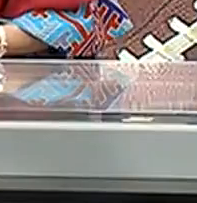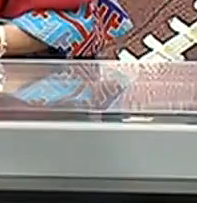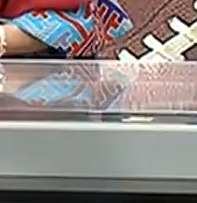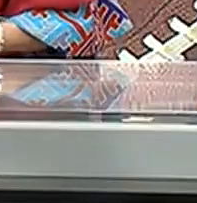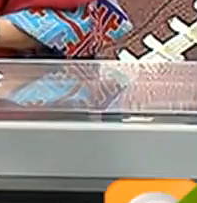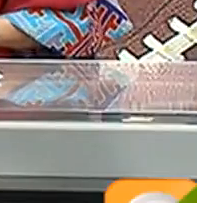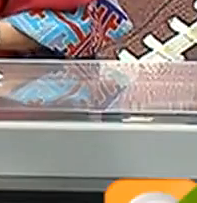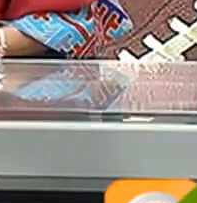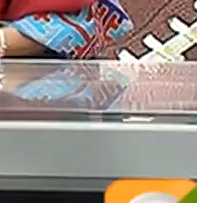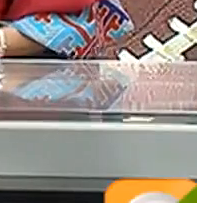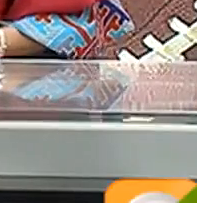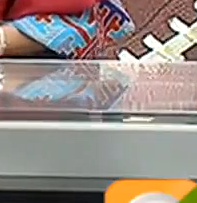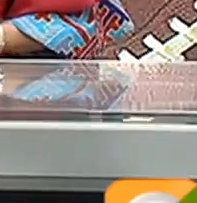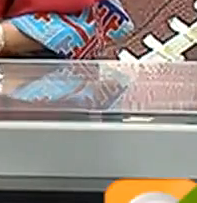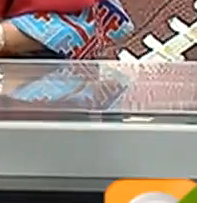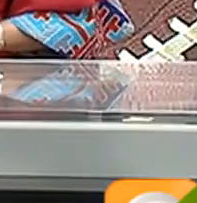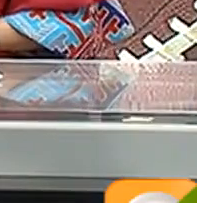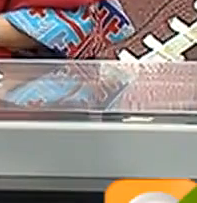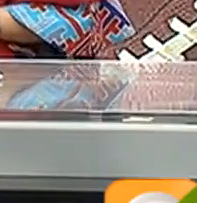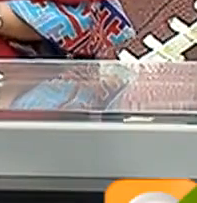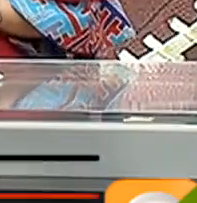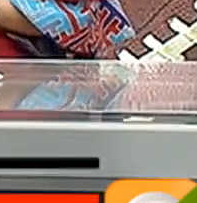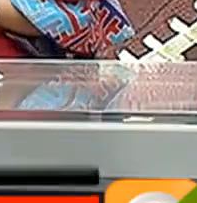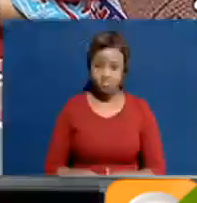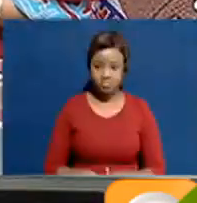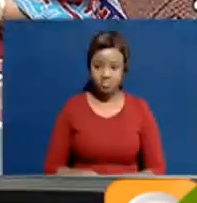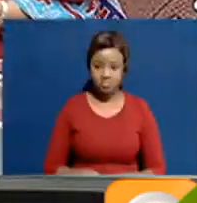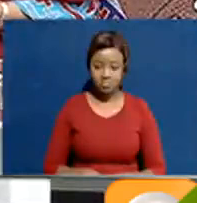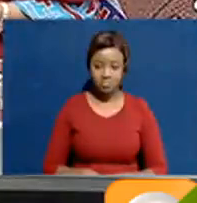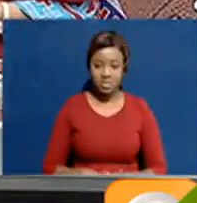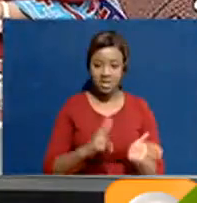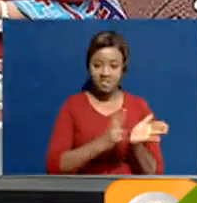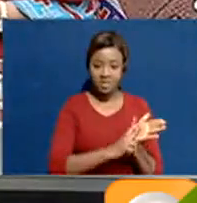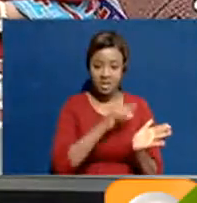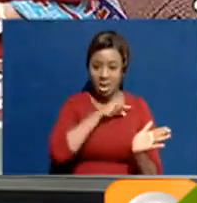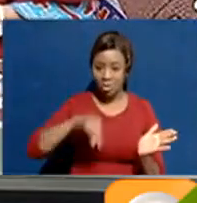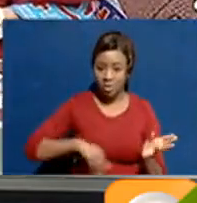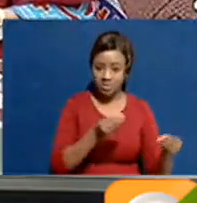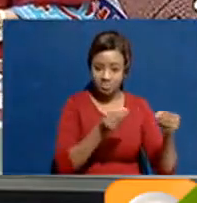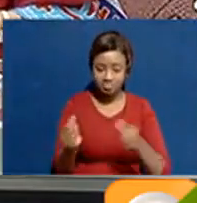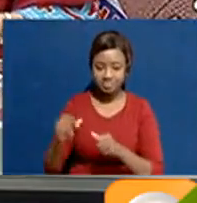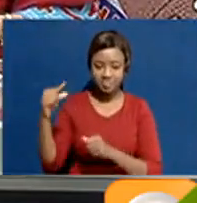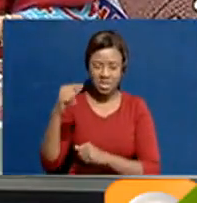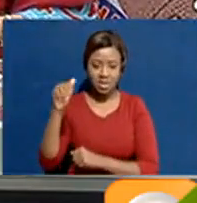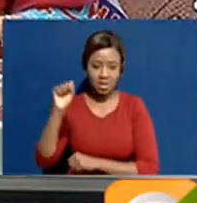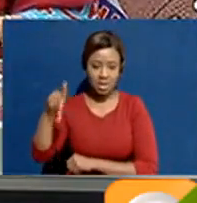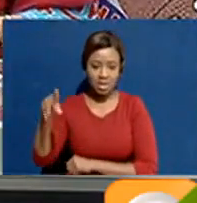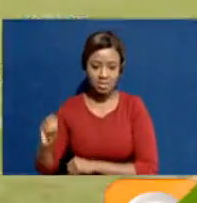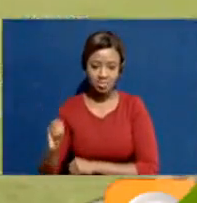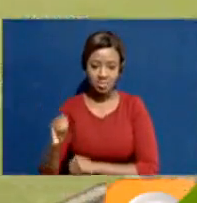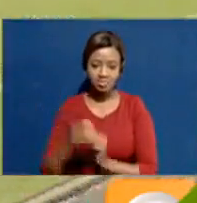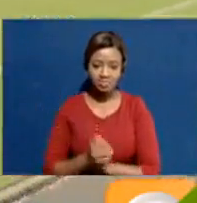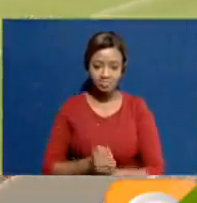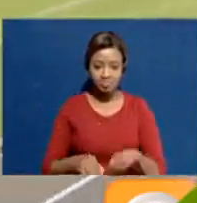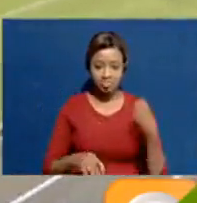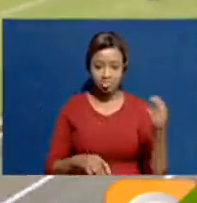Timu ya Vihiga Queens imeilaza Gaspo Women kwa mabao 2-1 kwenye mechi ya mwisho ya ligi kuu ya akina dada humu nchini. Vihiga ndio mabingwa ligi